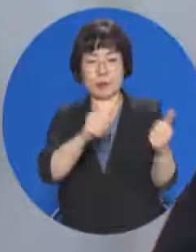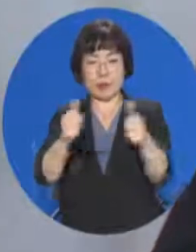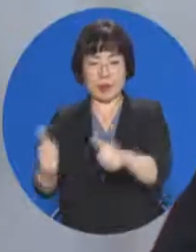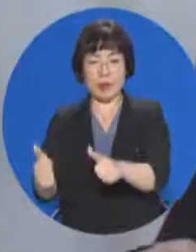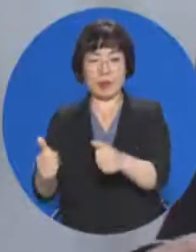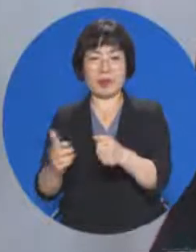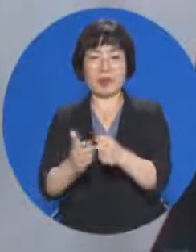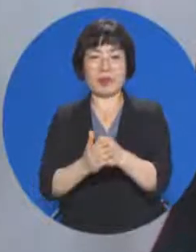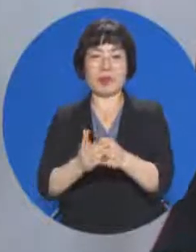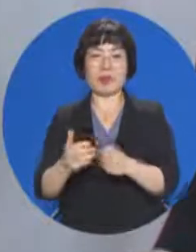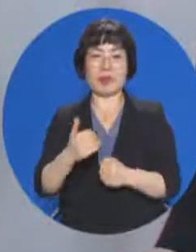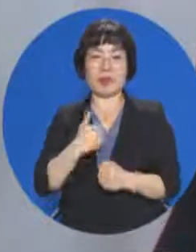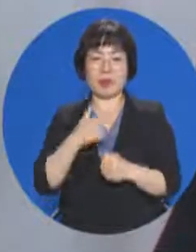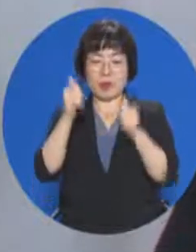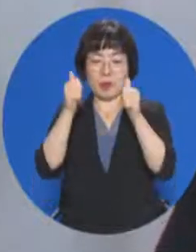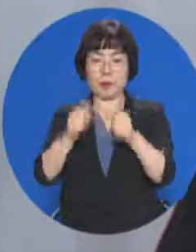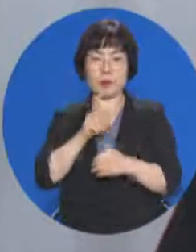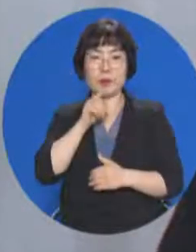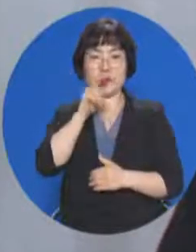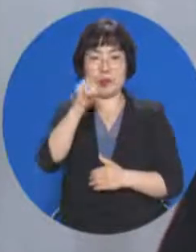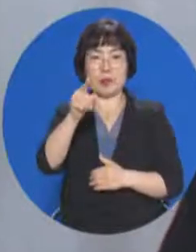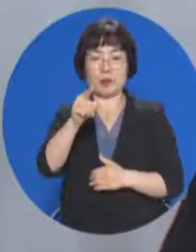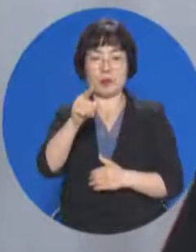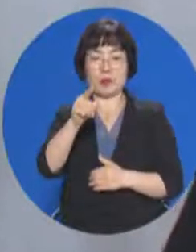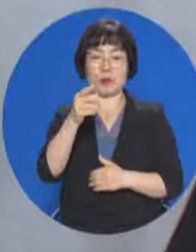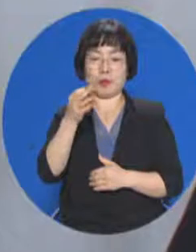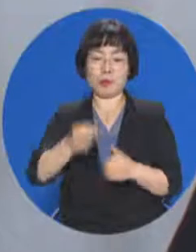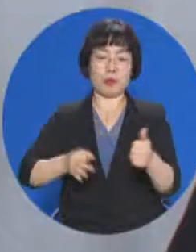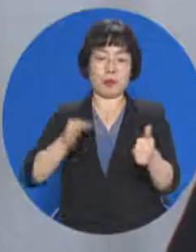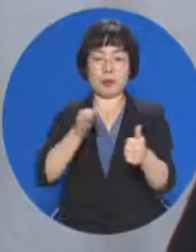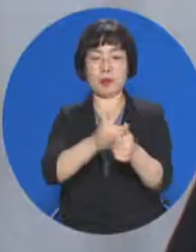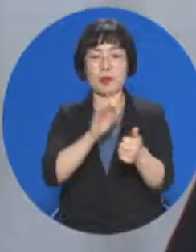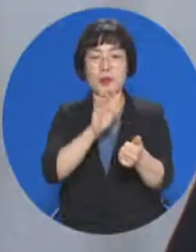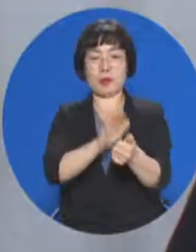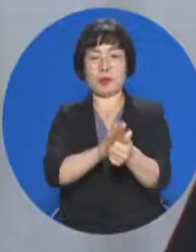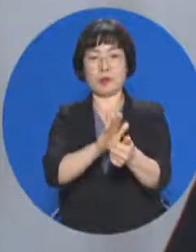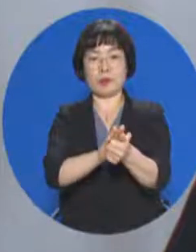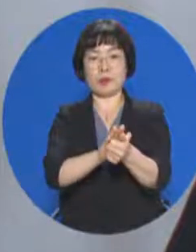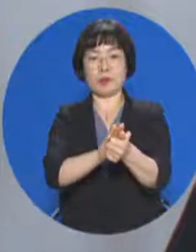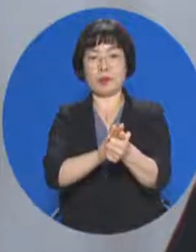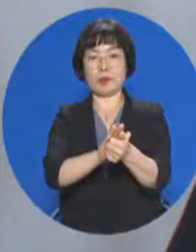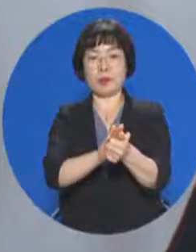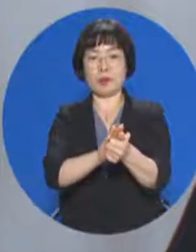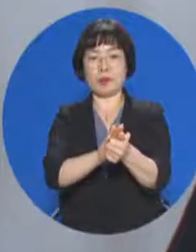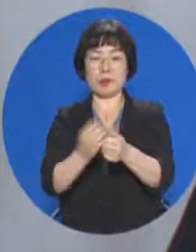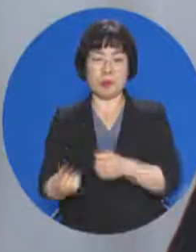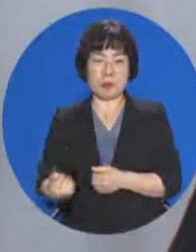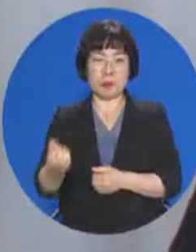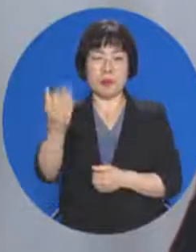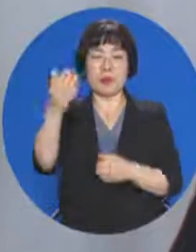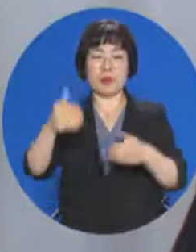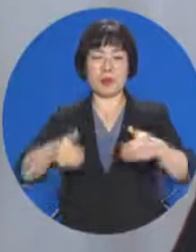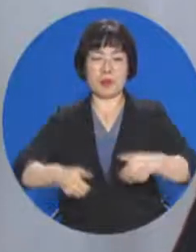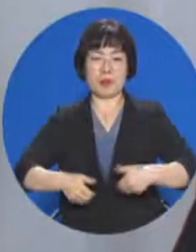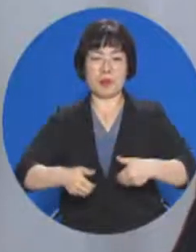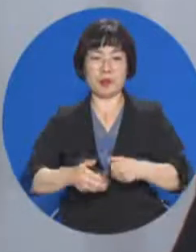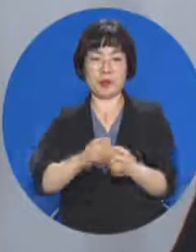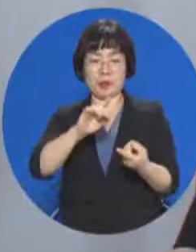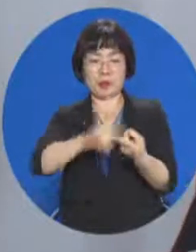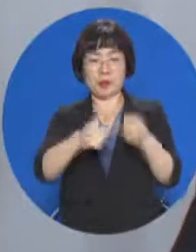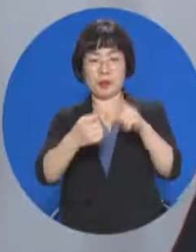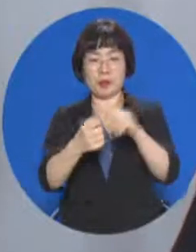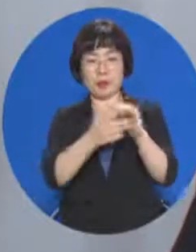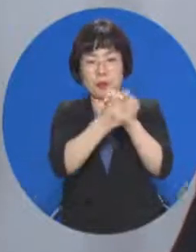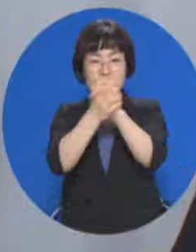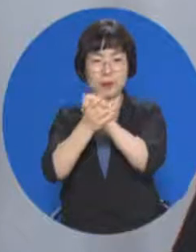죽었으니 이걸 갖다가 법에 서로 호소를 해가지고 돈도